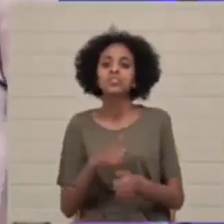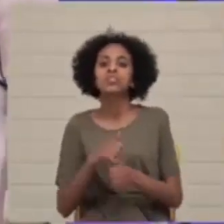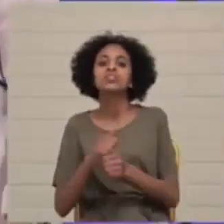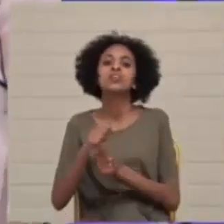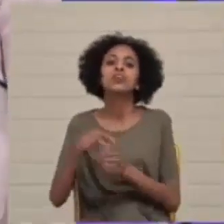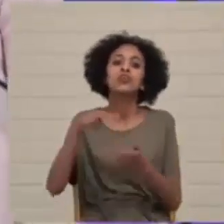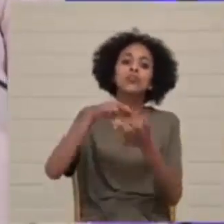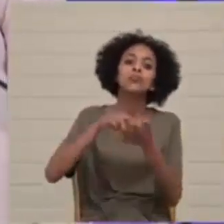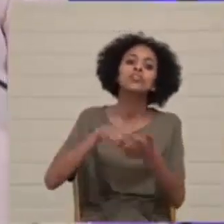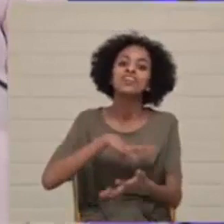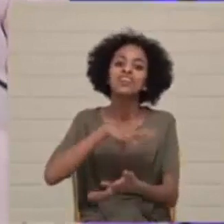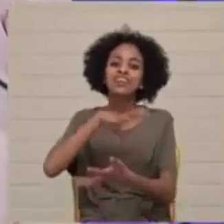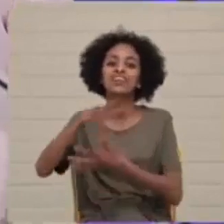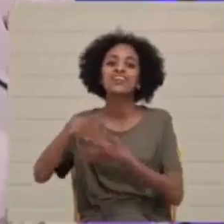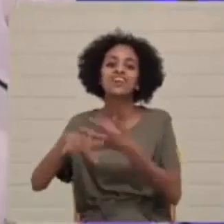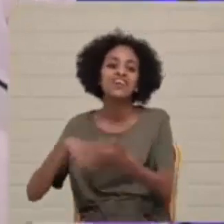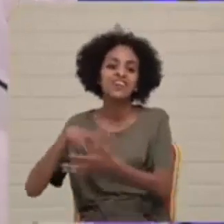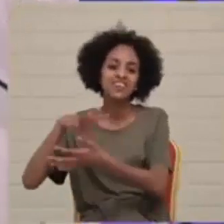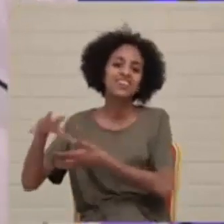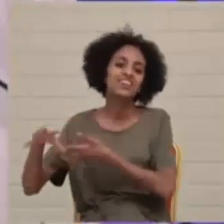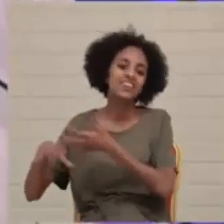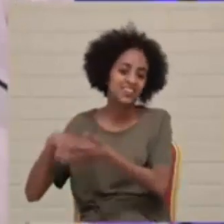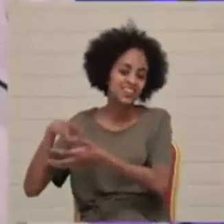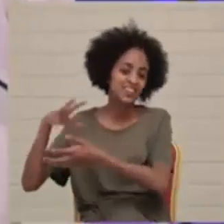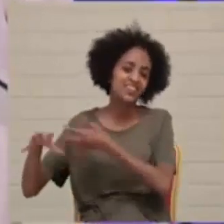ቆመ የተናወጠ